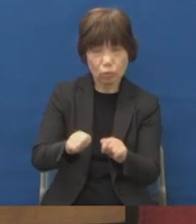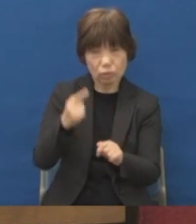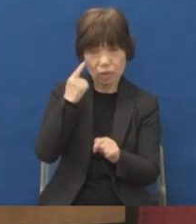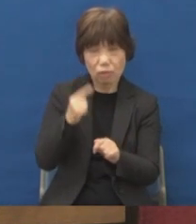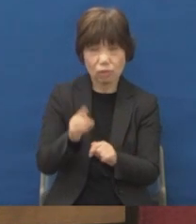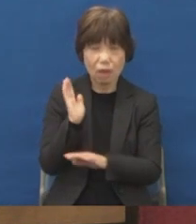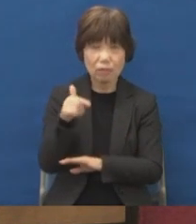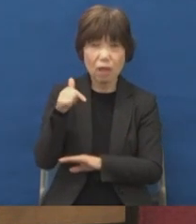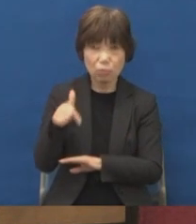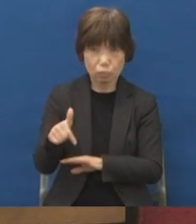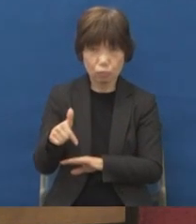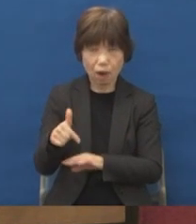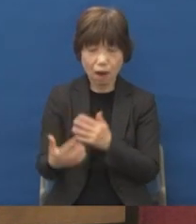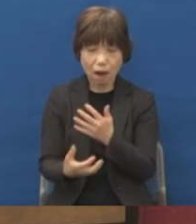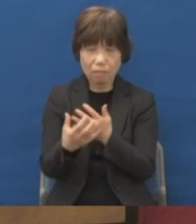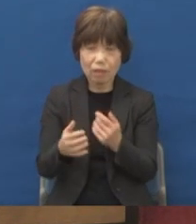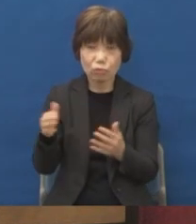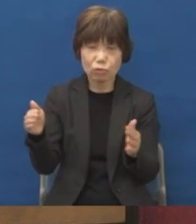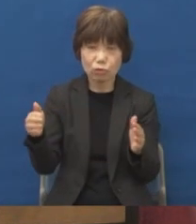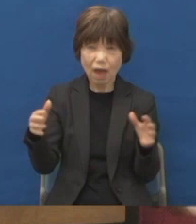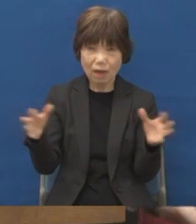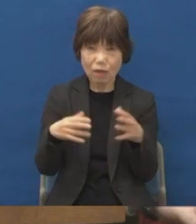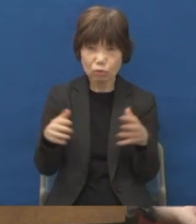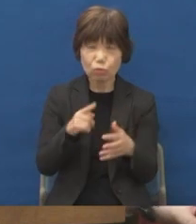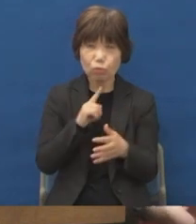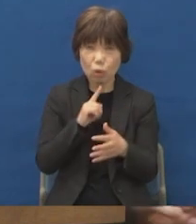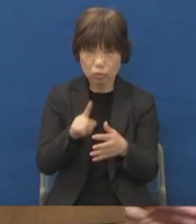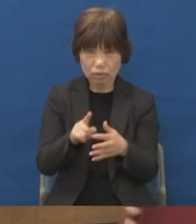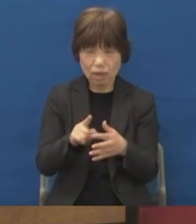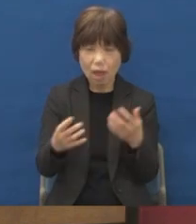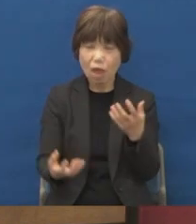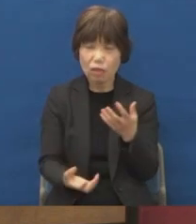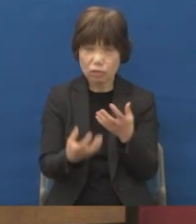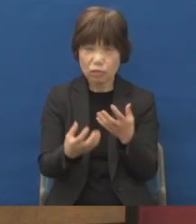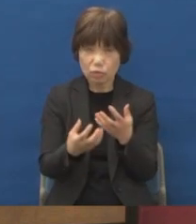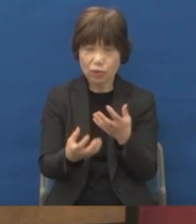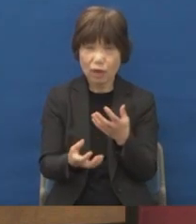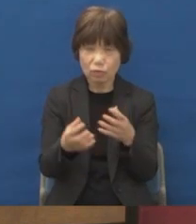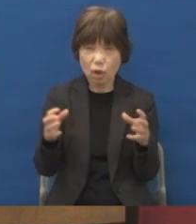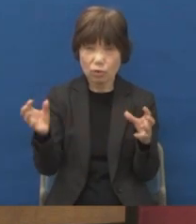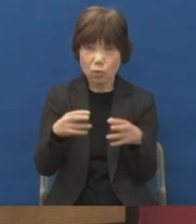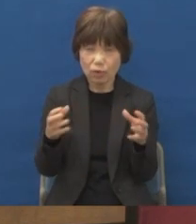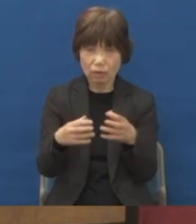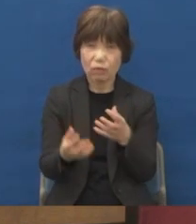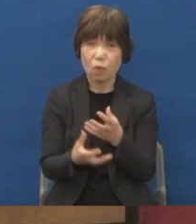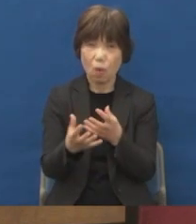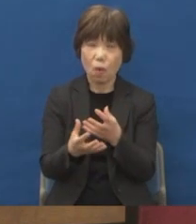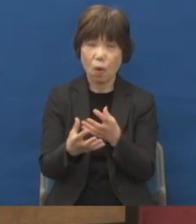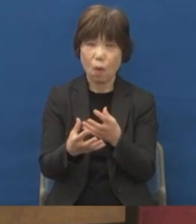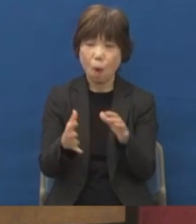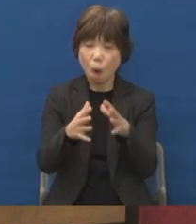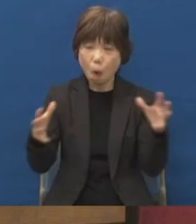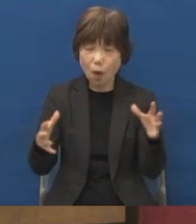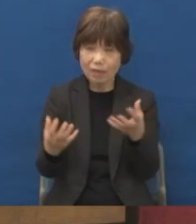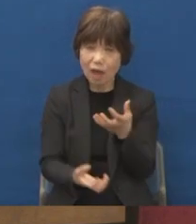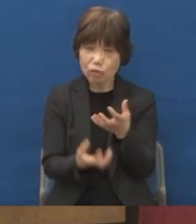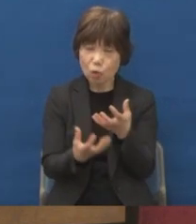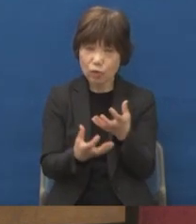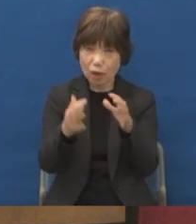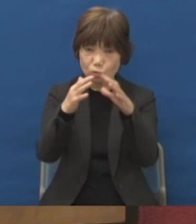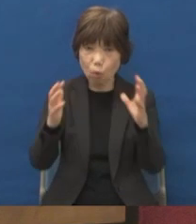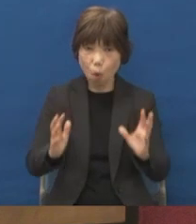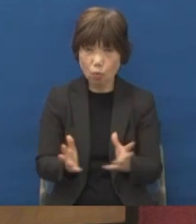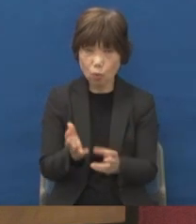府は熱回収などと称し、焼却の排熱を発電に回す大型焼却炉建設を推進し